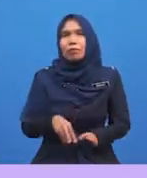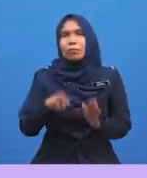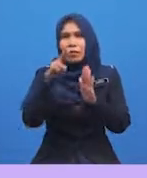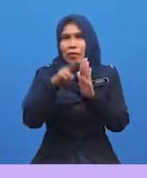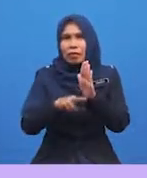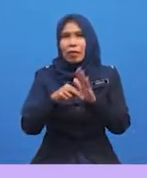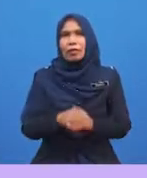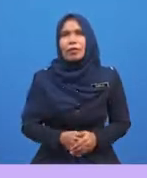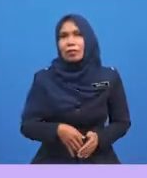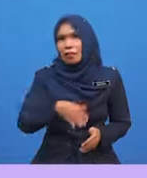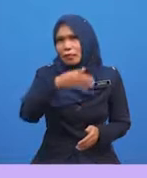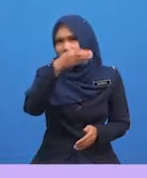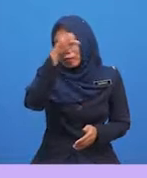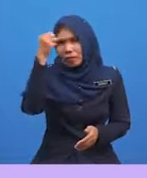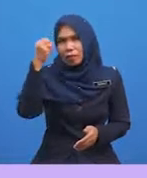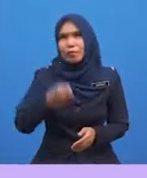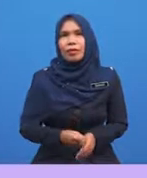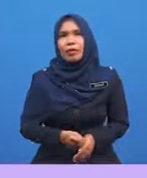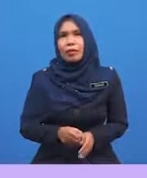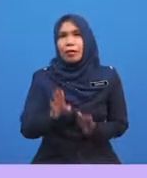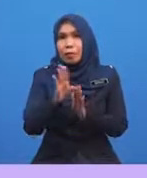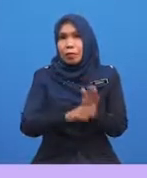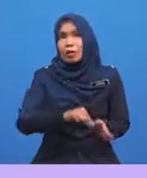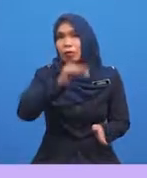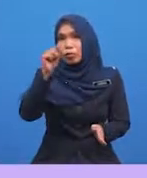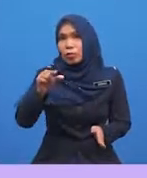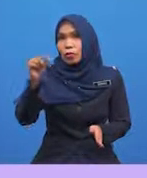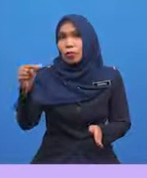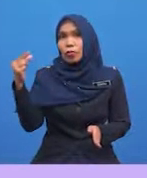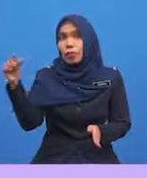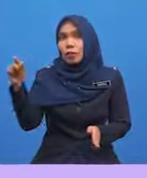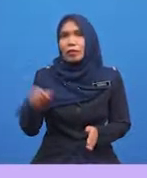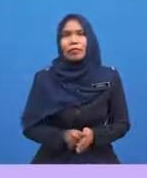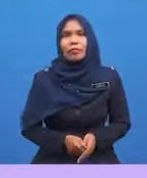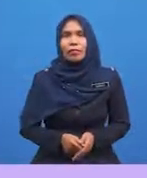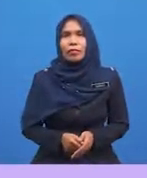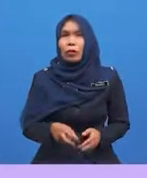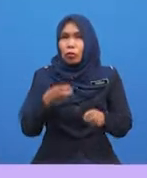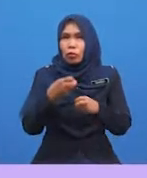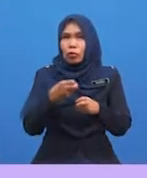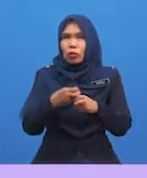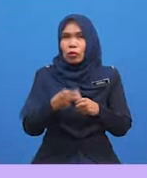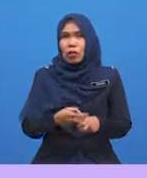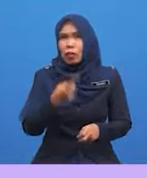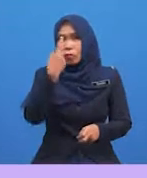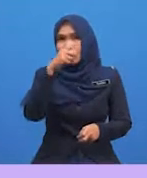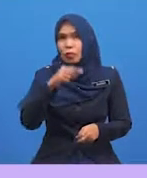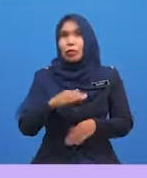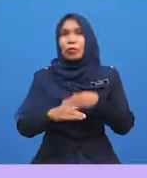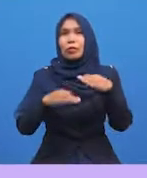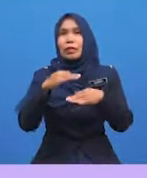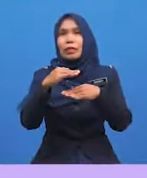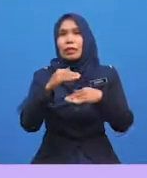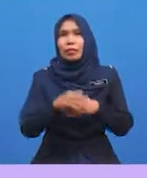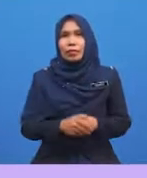yang bergunung-ganang. Kawasan kediaman juga sukar dibina dan memerlukan kos yang tinggi kerana